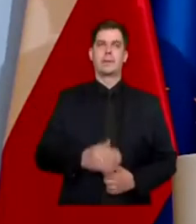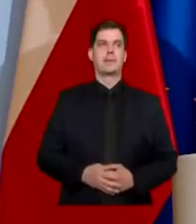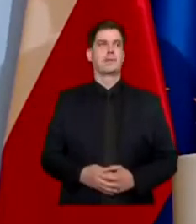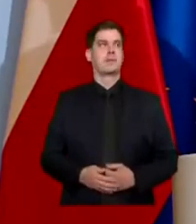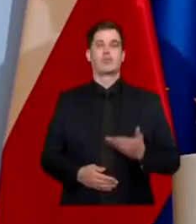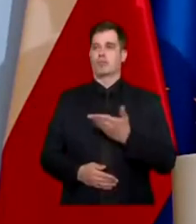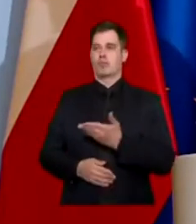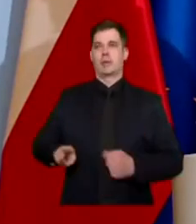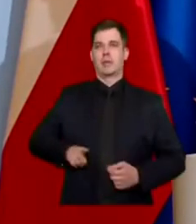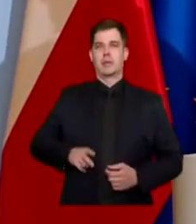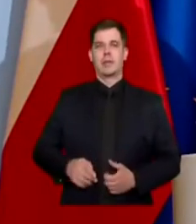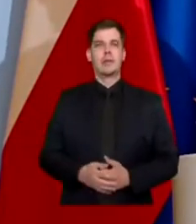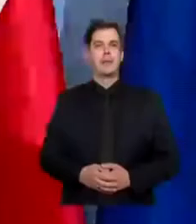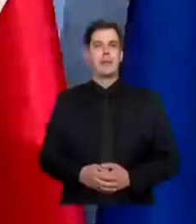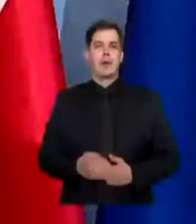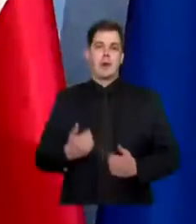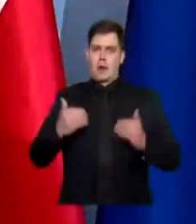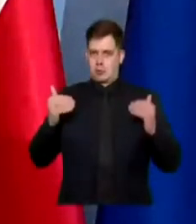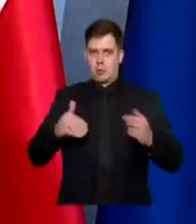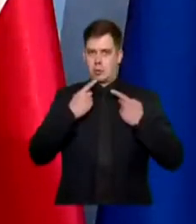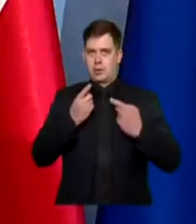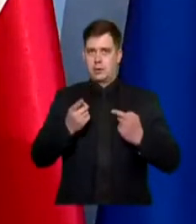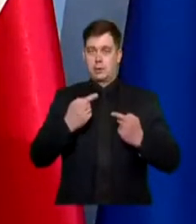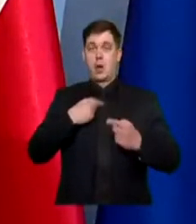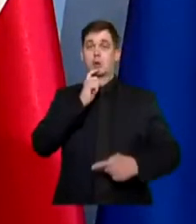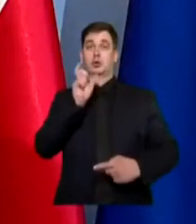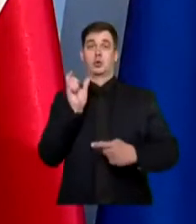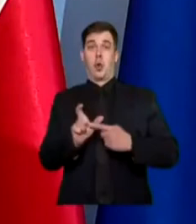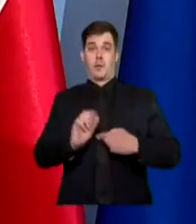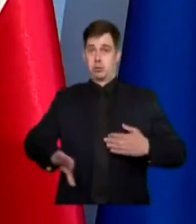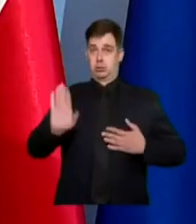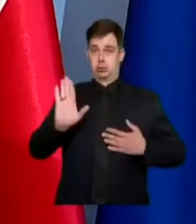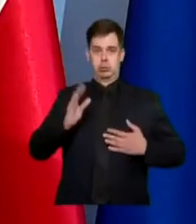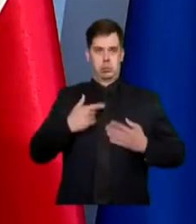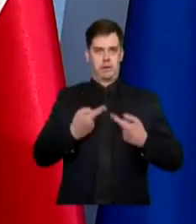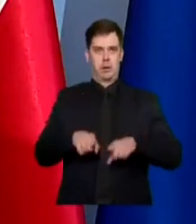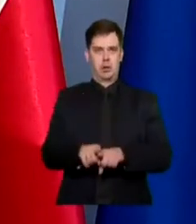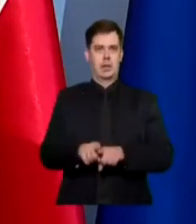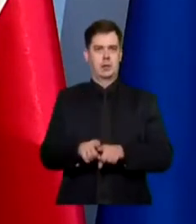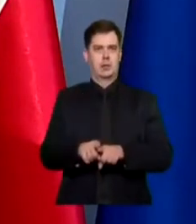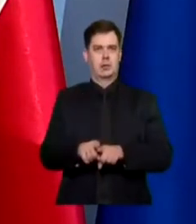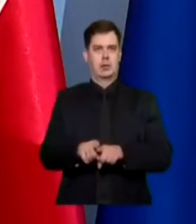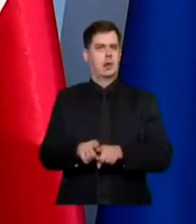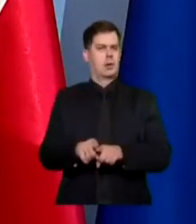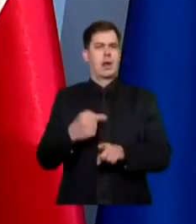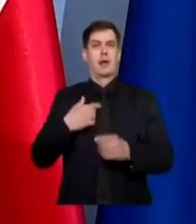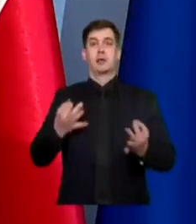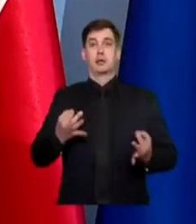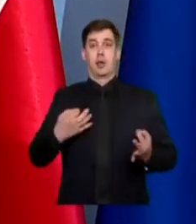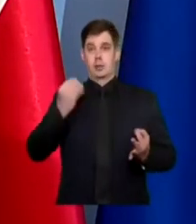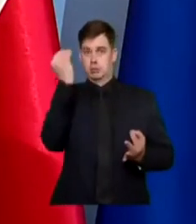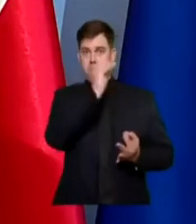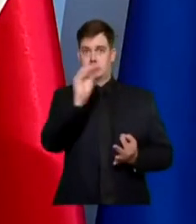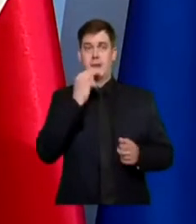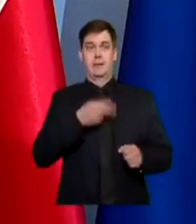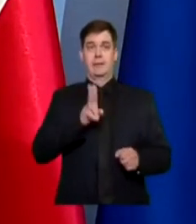Bardzo proszę, panie ministrze. Możemy powiedzieć, że dotrzymujemy słowa i to ze znacznym wyprzedzeniem, bo przecież terminy, które dziś